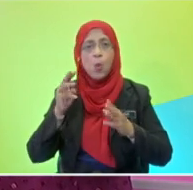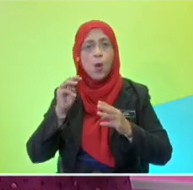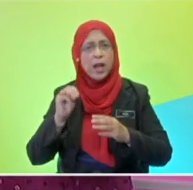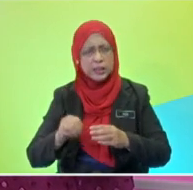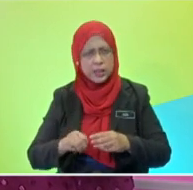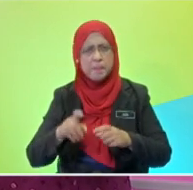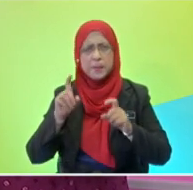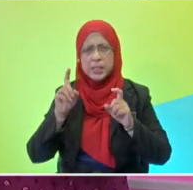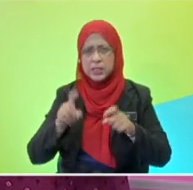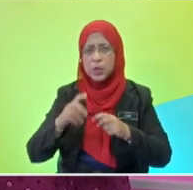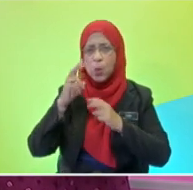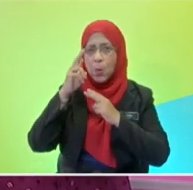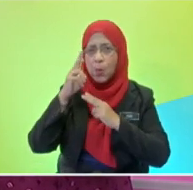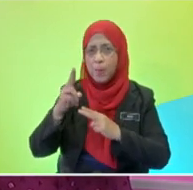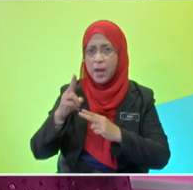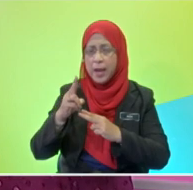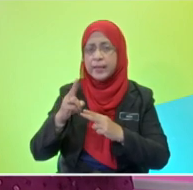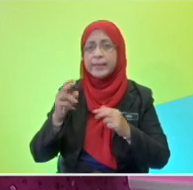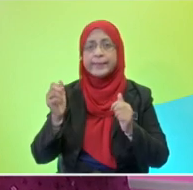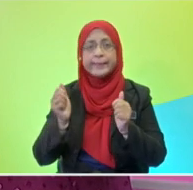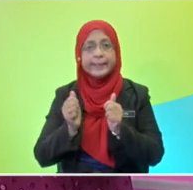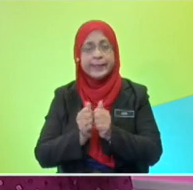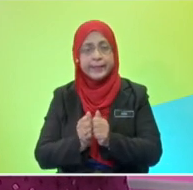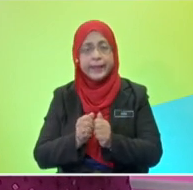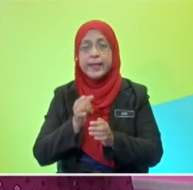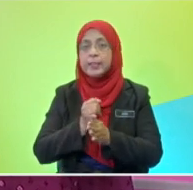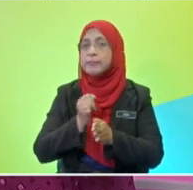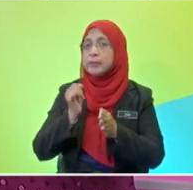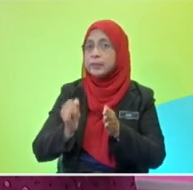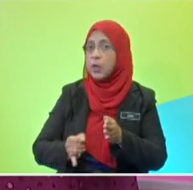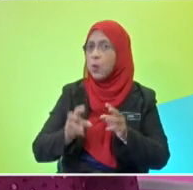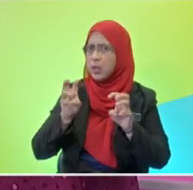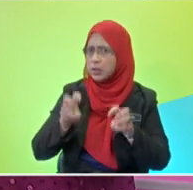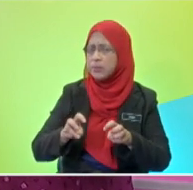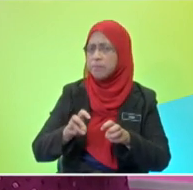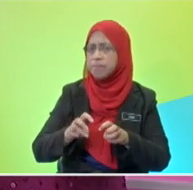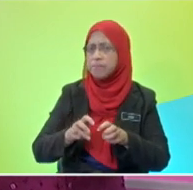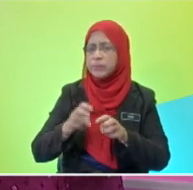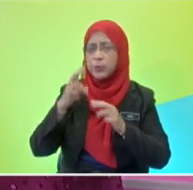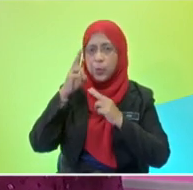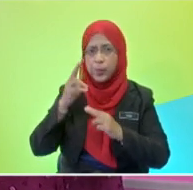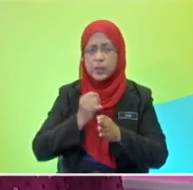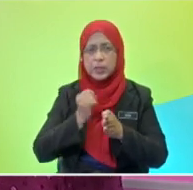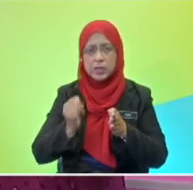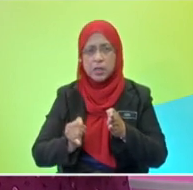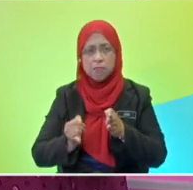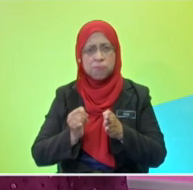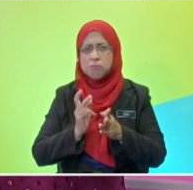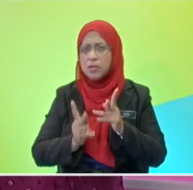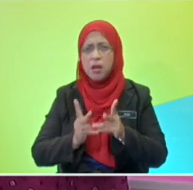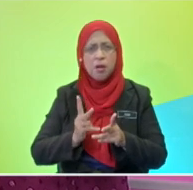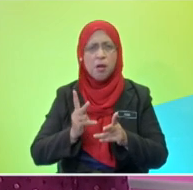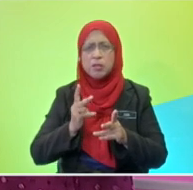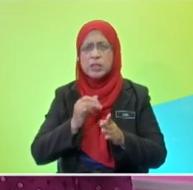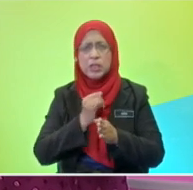wajib beriman kita wajib beradab dengan Jiran kita tuh